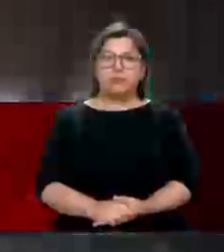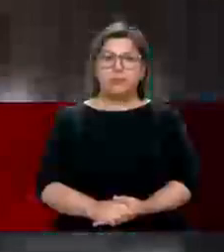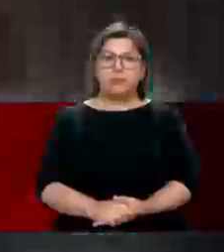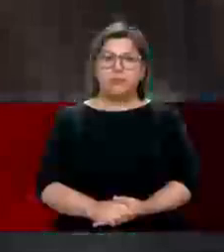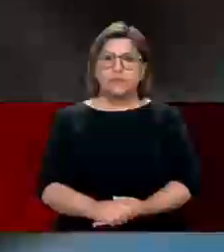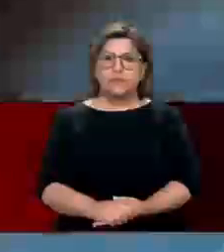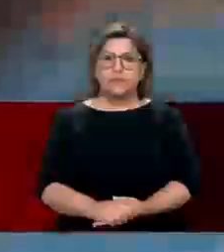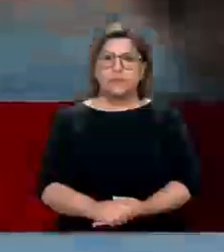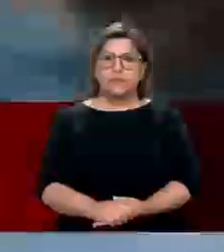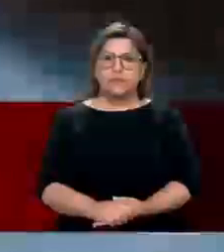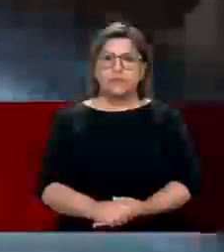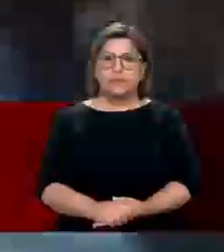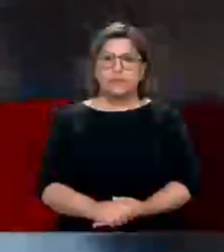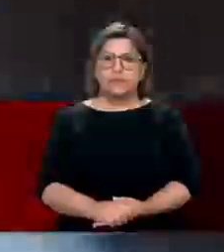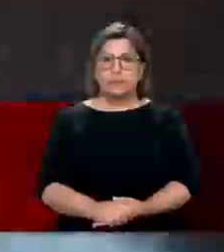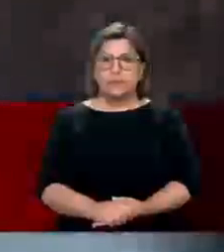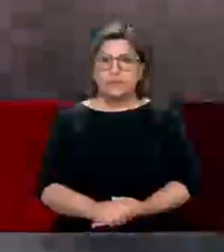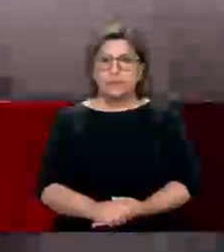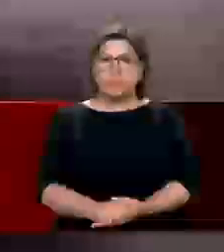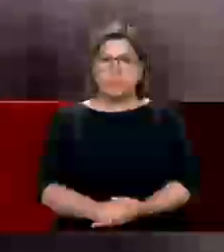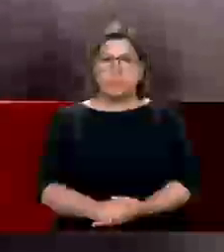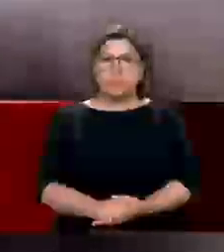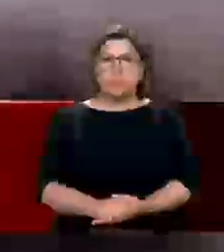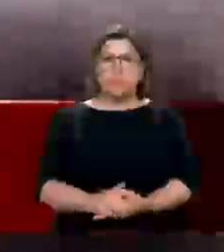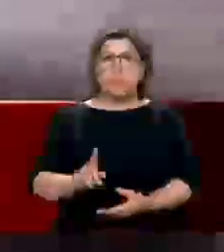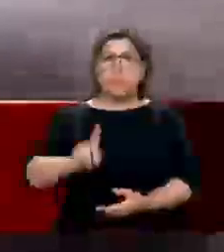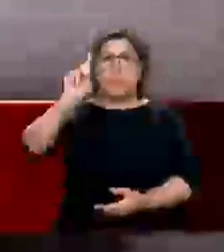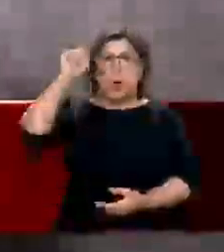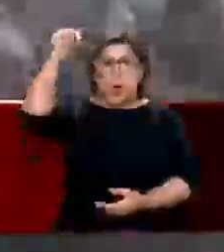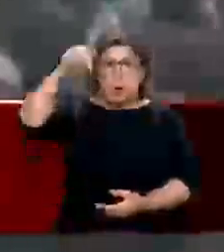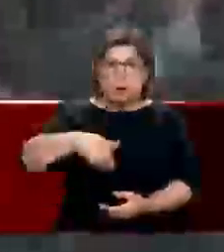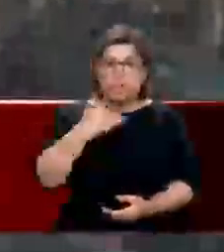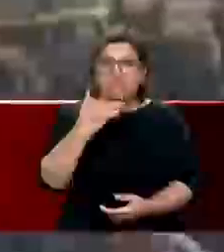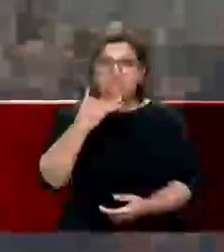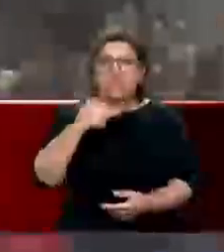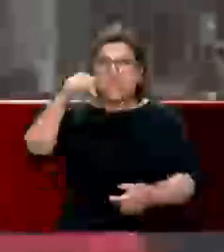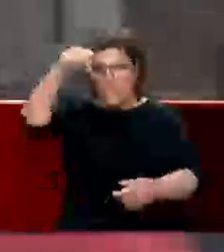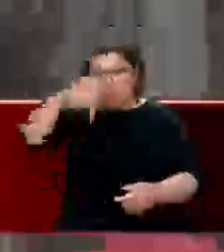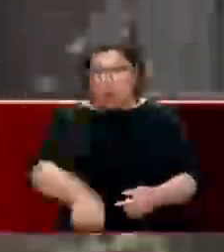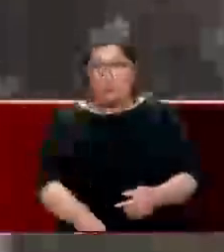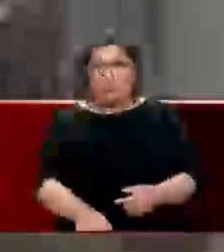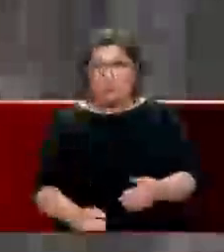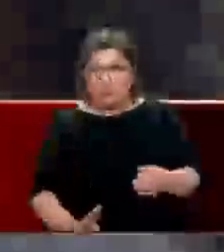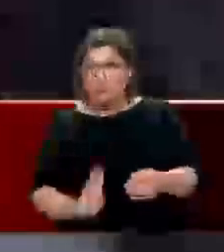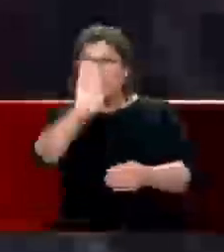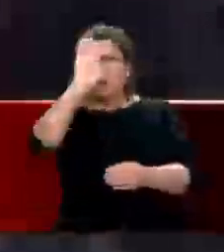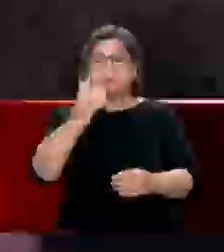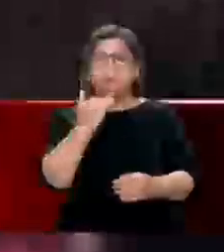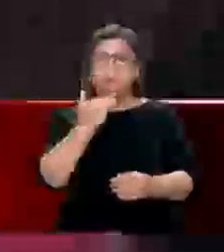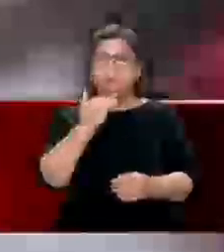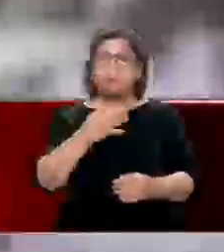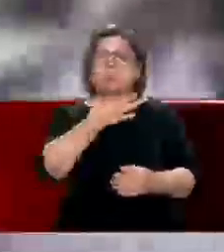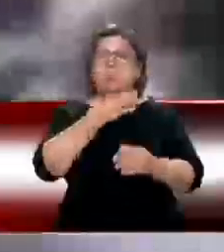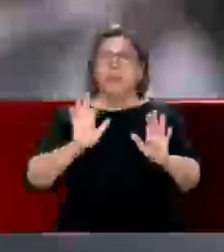Aşağı niye inmiyor bunlar ya, yukarıda bekliyorlar. Ne yukarıdakiler aşağı inebildi ne de Bodrum kattakiler dışarı çıkabildi.